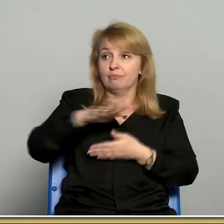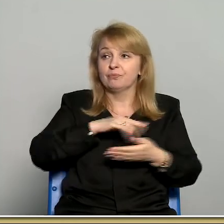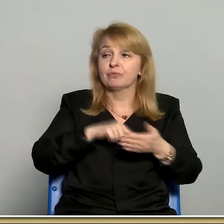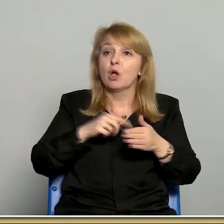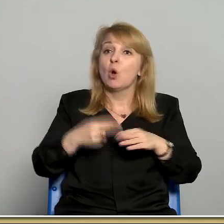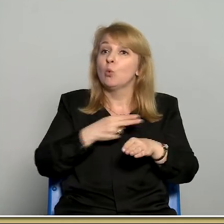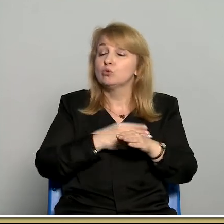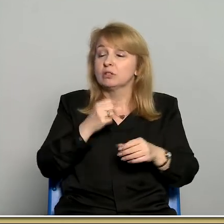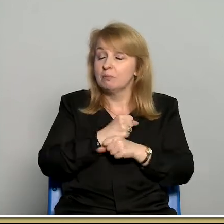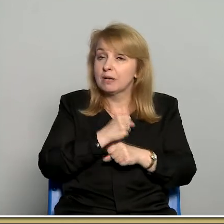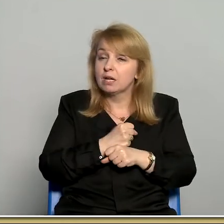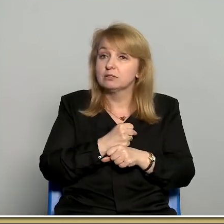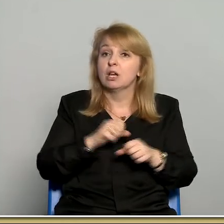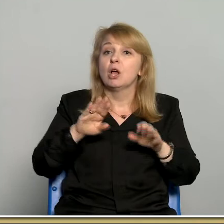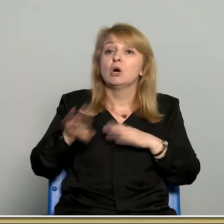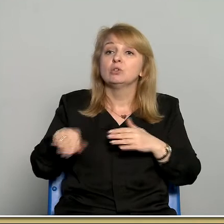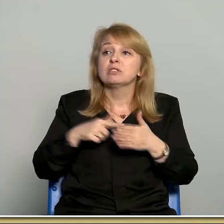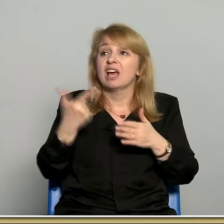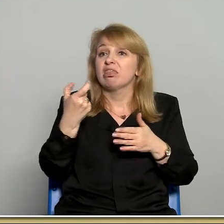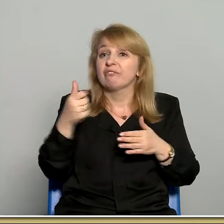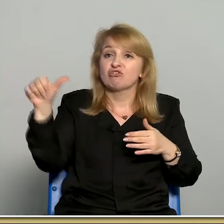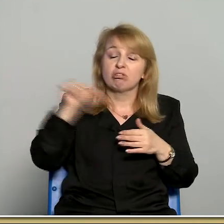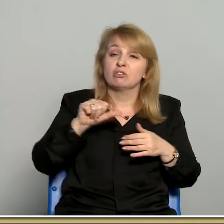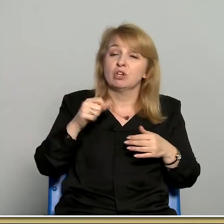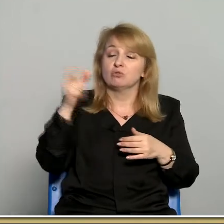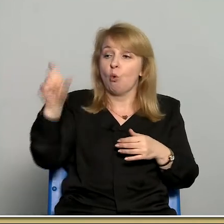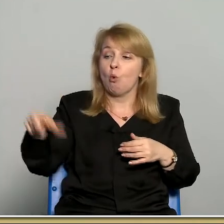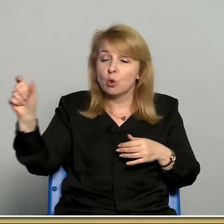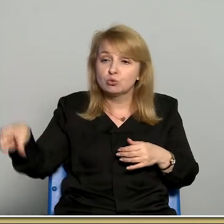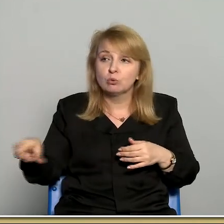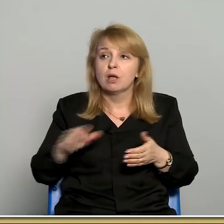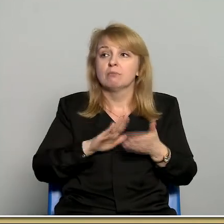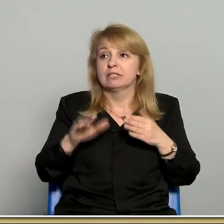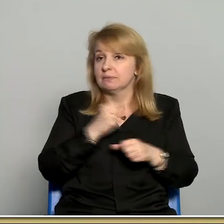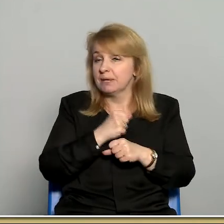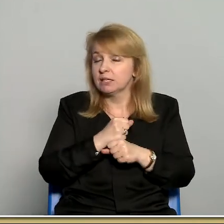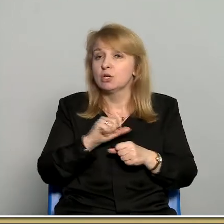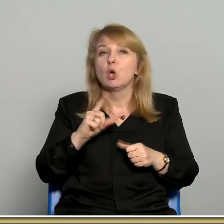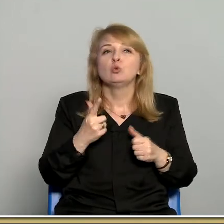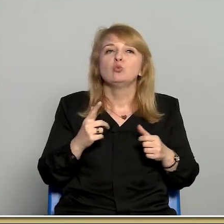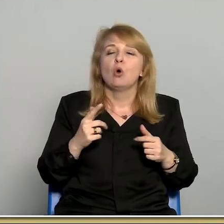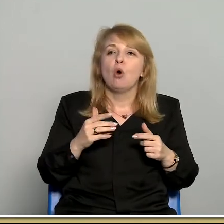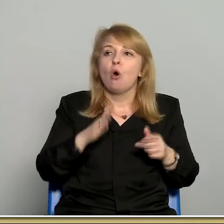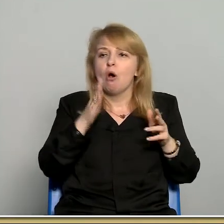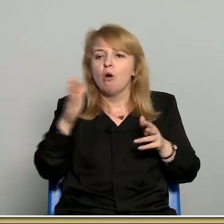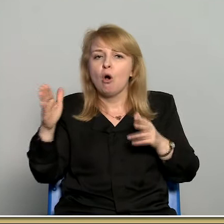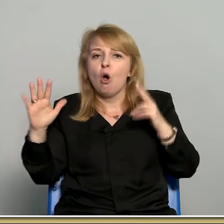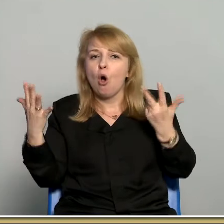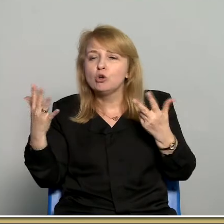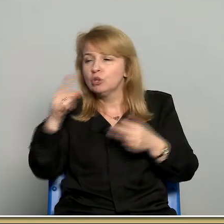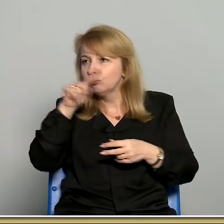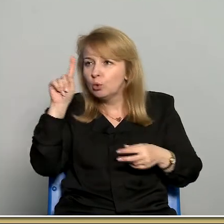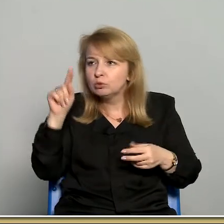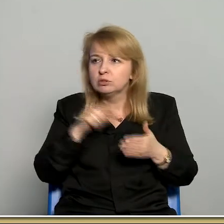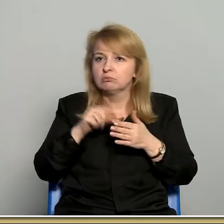Powiatowych Urzędów Pracy pozostaje ponad 250 tysięcy osób i co ósmy mieszkaniec Polski, Szanowni Państwo,